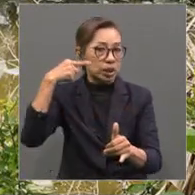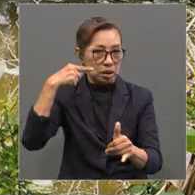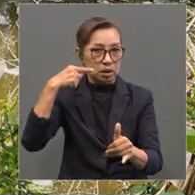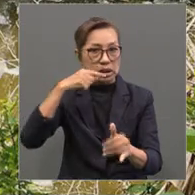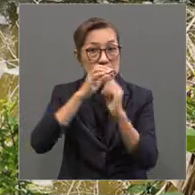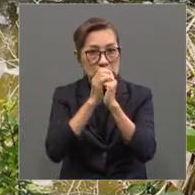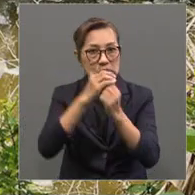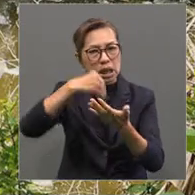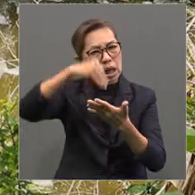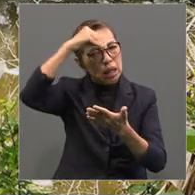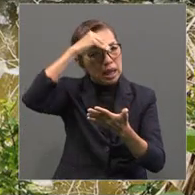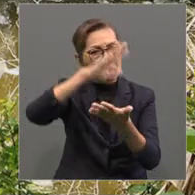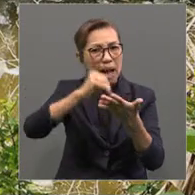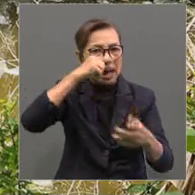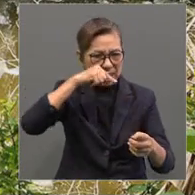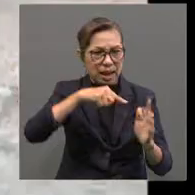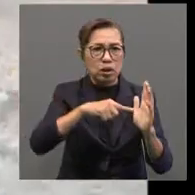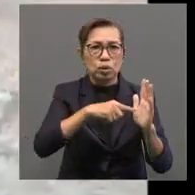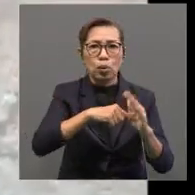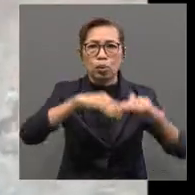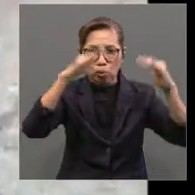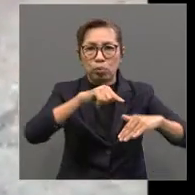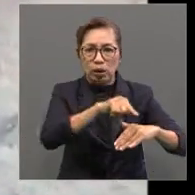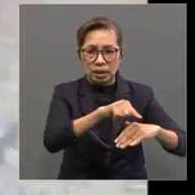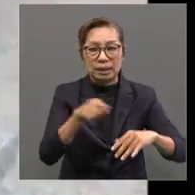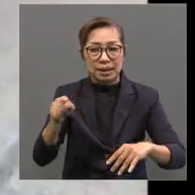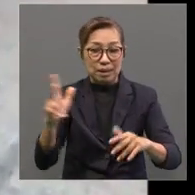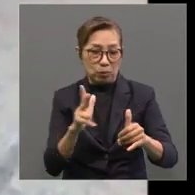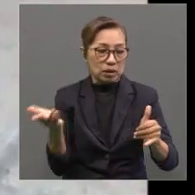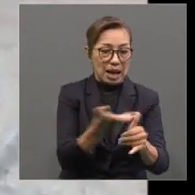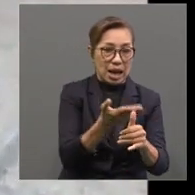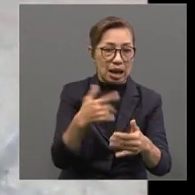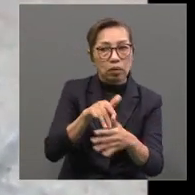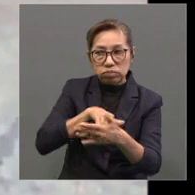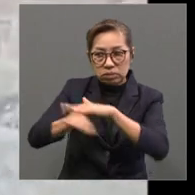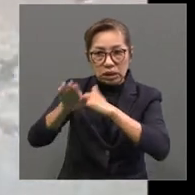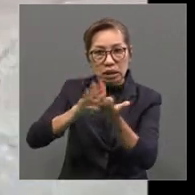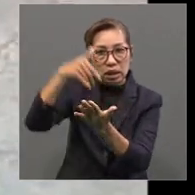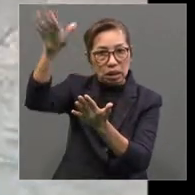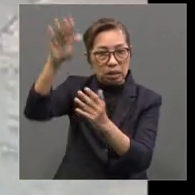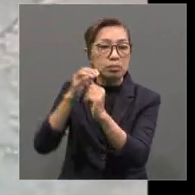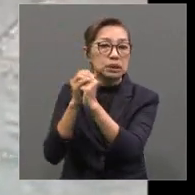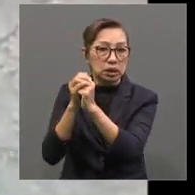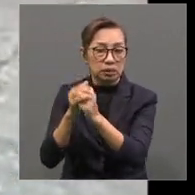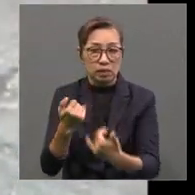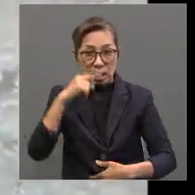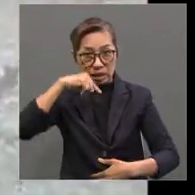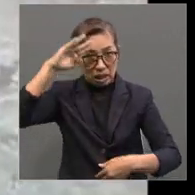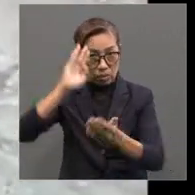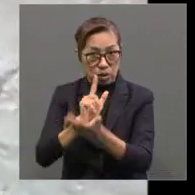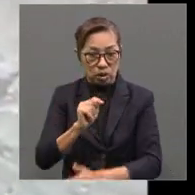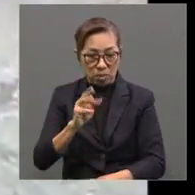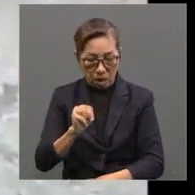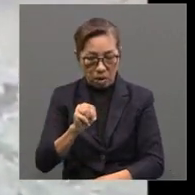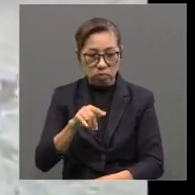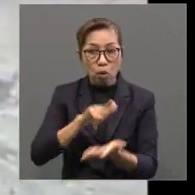าวิทยาลัยแห่งหนึ่งย่านธนบุรีหลังจากนั้นก็หลบหนีไปยังประเทศจีนโดยในขณะนี้ทางสำนักงานตรวจคนเข้าเมืองของไทยก็ส่งพนักงานสอบ